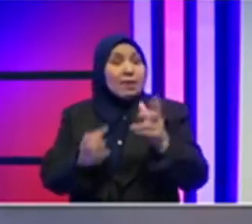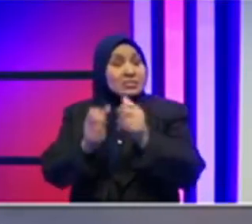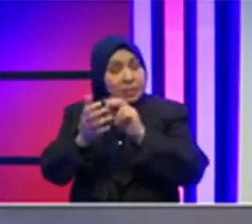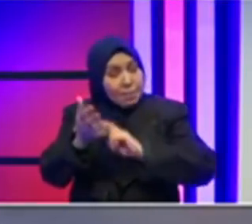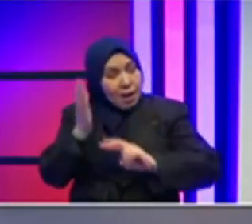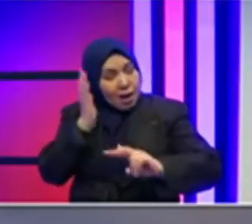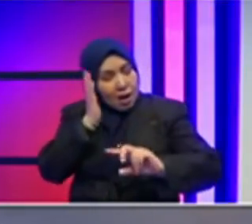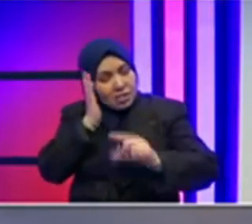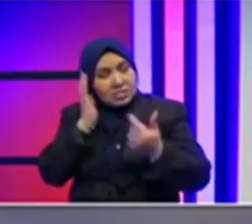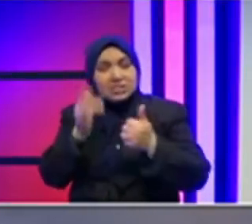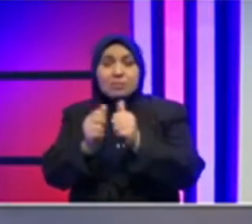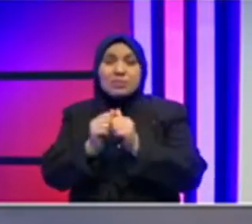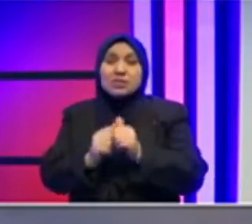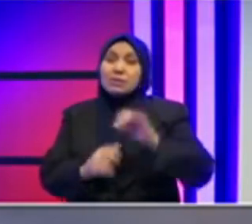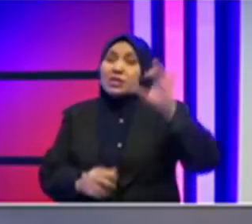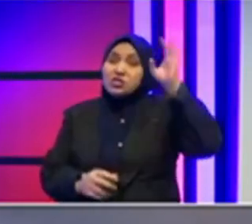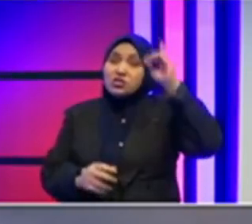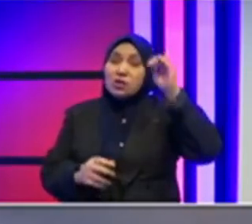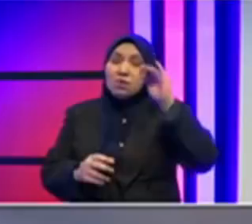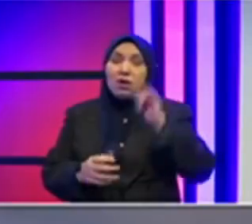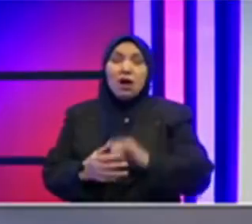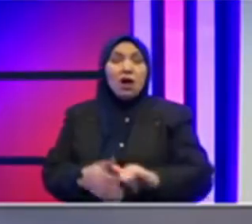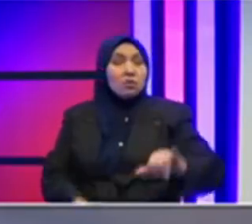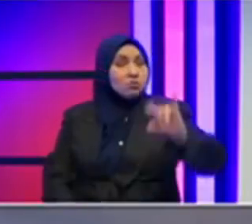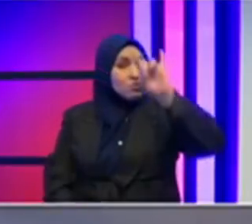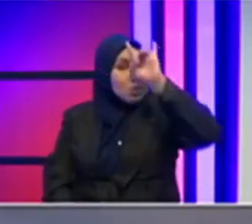insya-Allah. A'udzubillahi